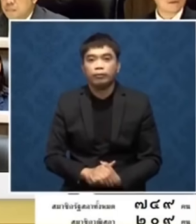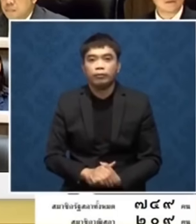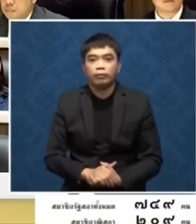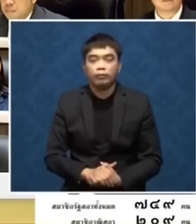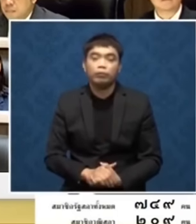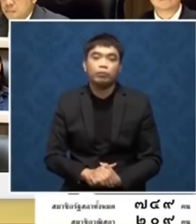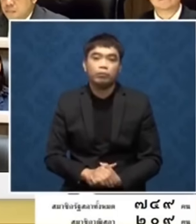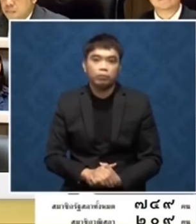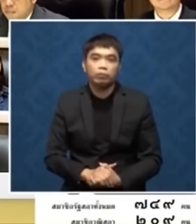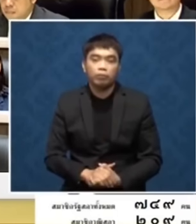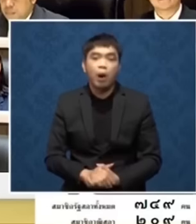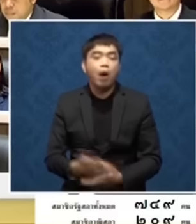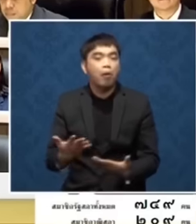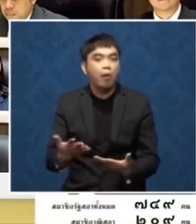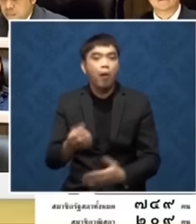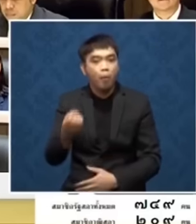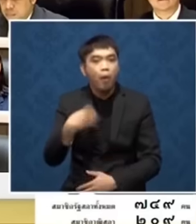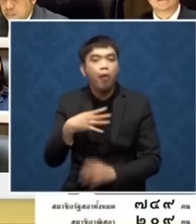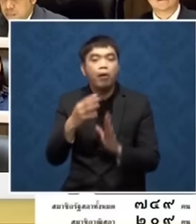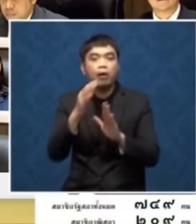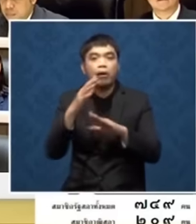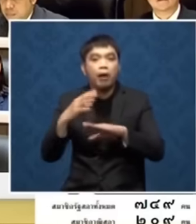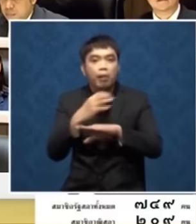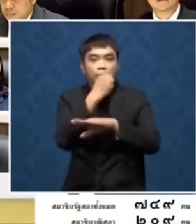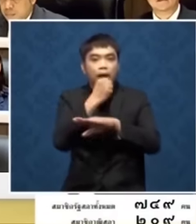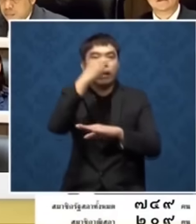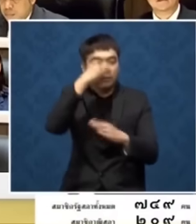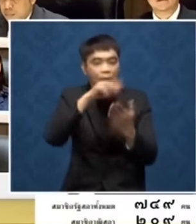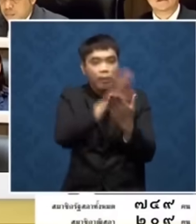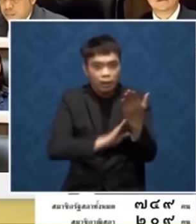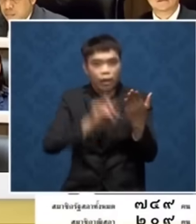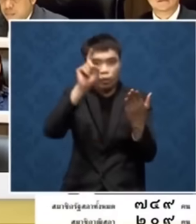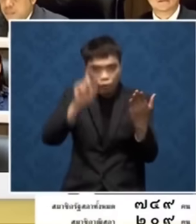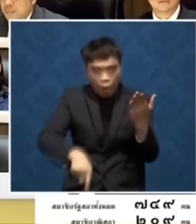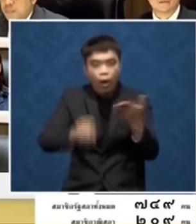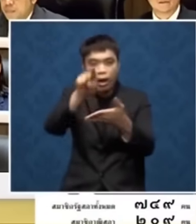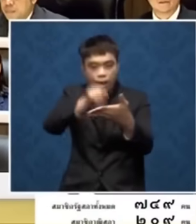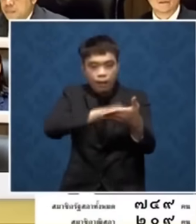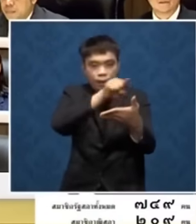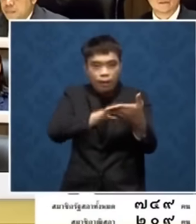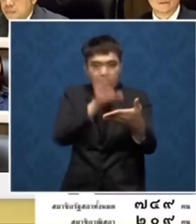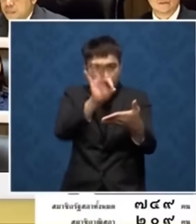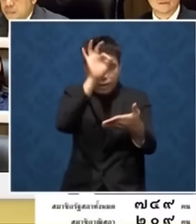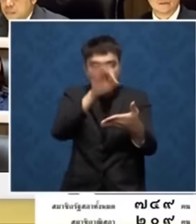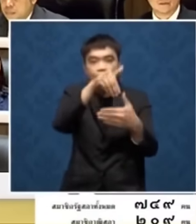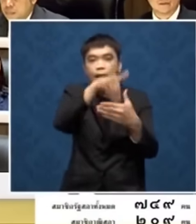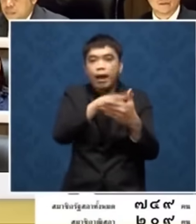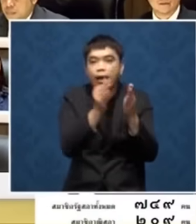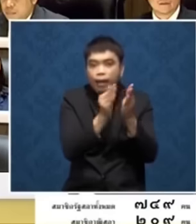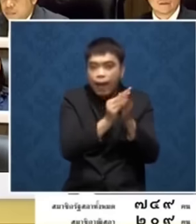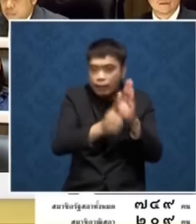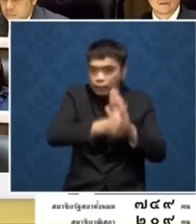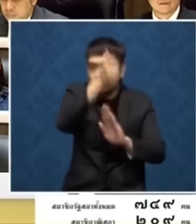ถ้าท่านบอกว่าการเมืองไทยต้องเลือกพรรคการเมืองที่ได้คะแนนมาที่หนึ่